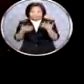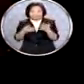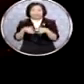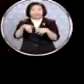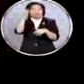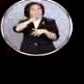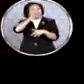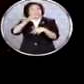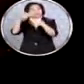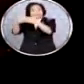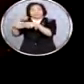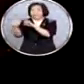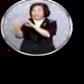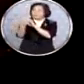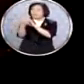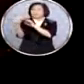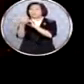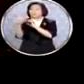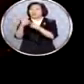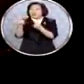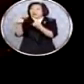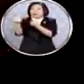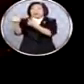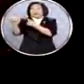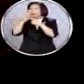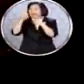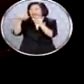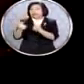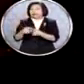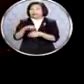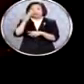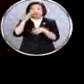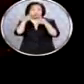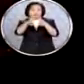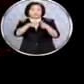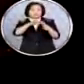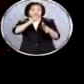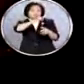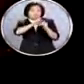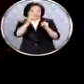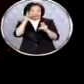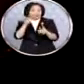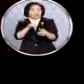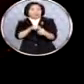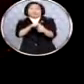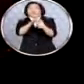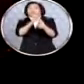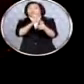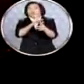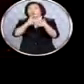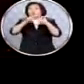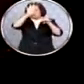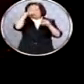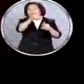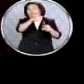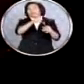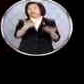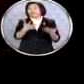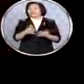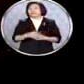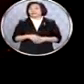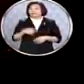国的领导阶层唱同样的调，却用恫吓性的语言来否定民进党的主张？本是